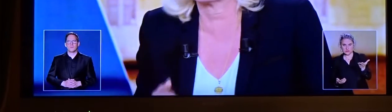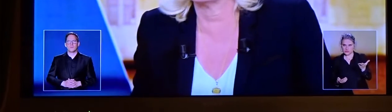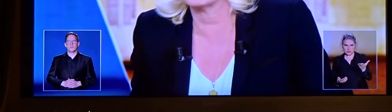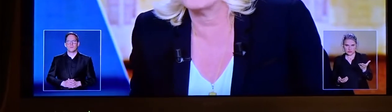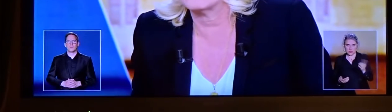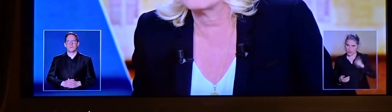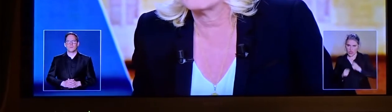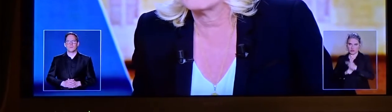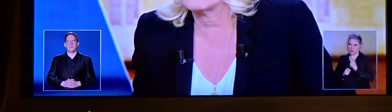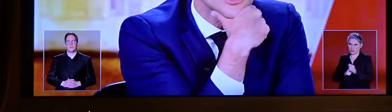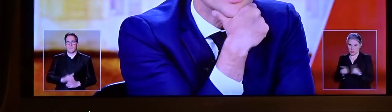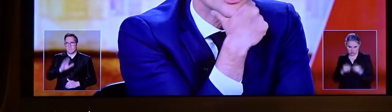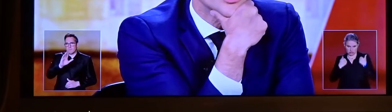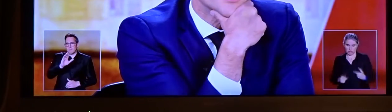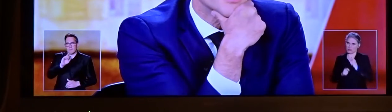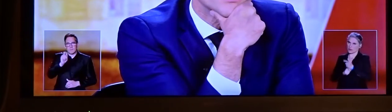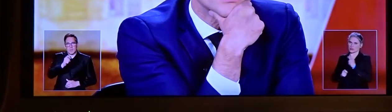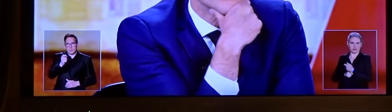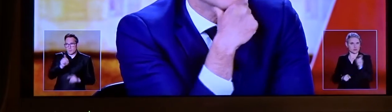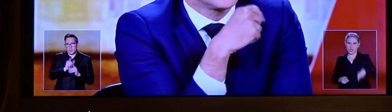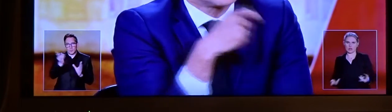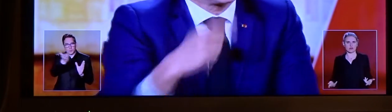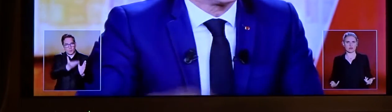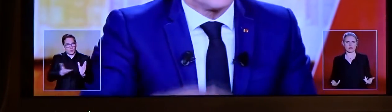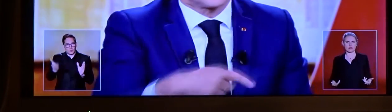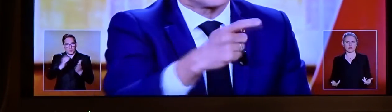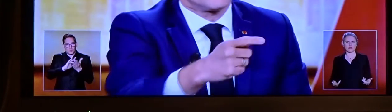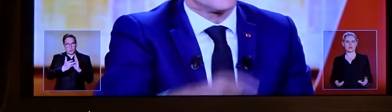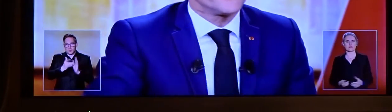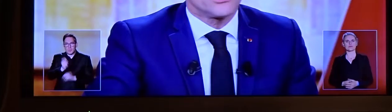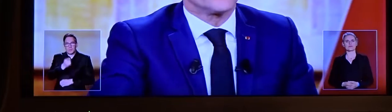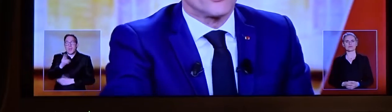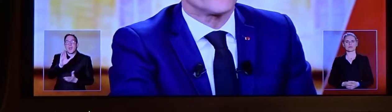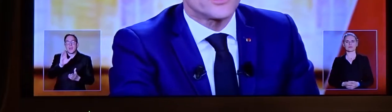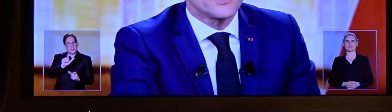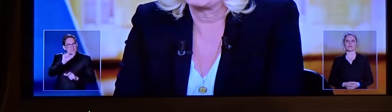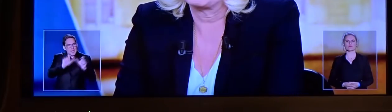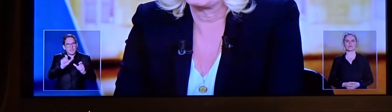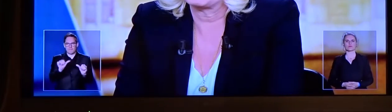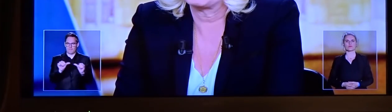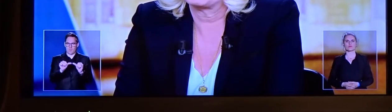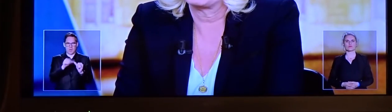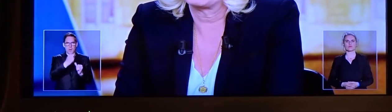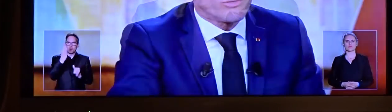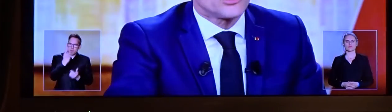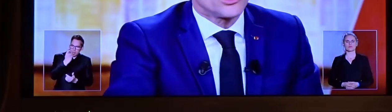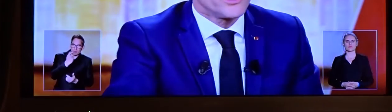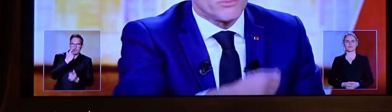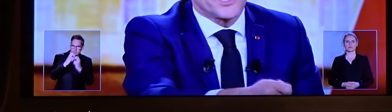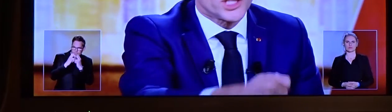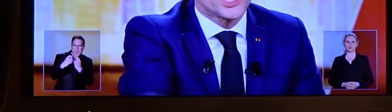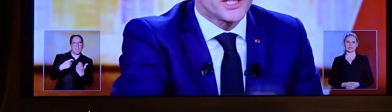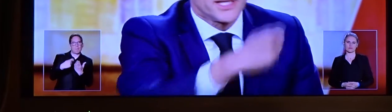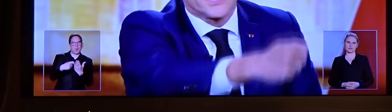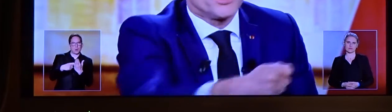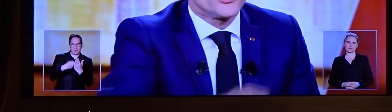prêts, exactement comme moi. Mais comme votre serviteur aussi, madame. Simplement, ils vont, comme vous l'avez dit, dans des banques françaises pour payer leurs voitures hautes. Ils ne vont